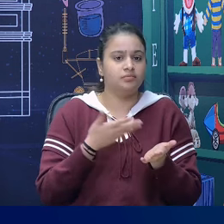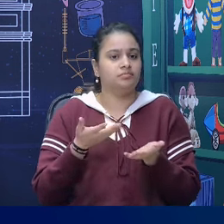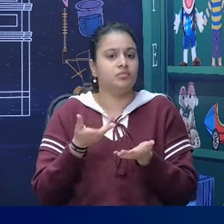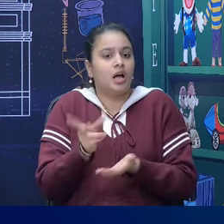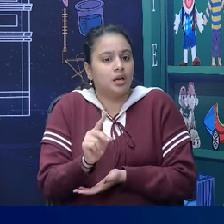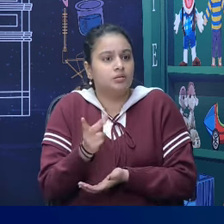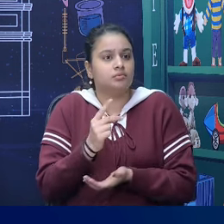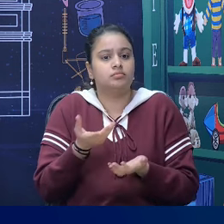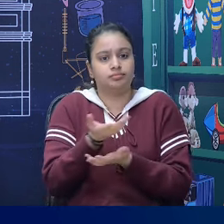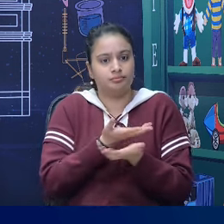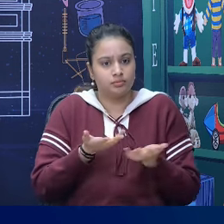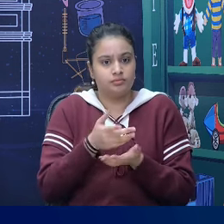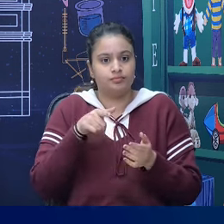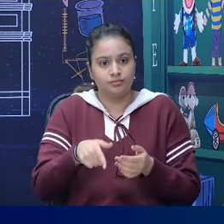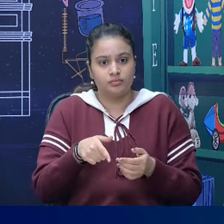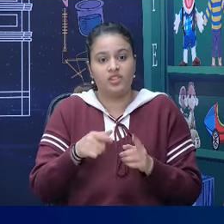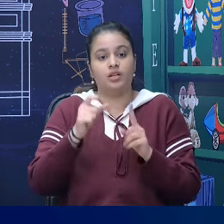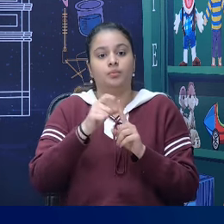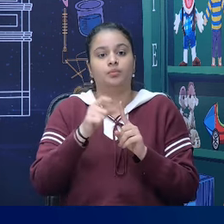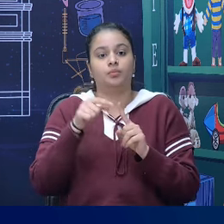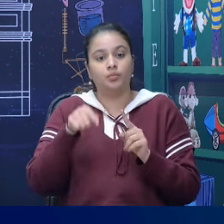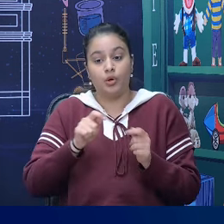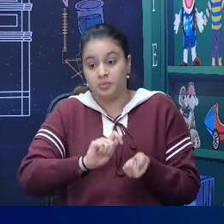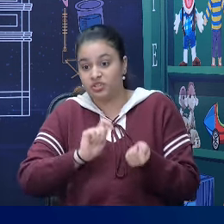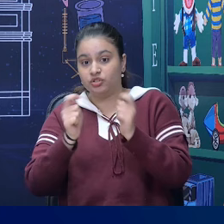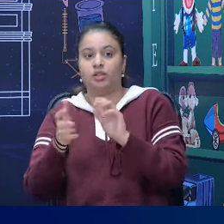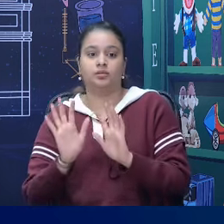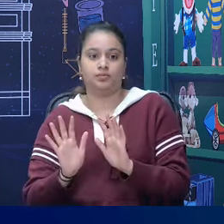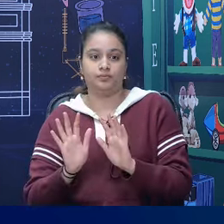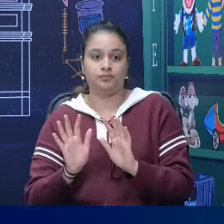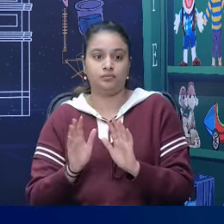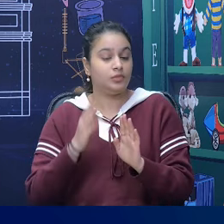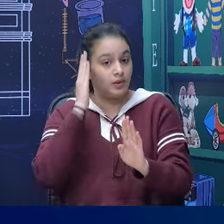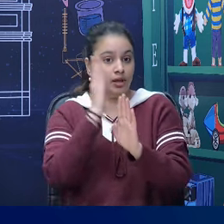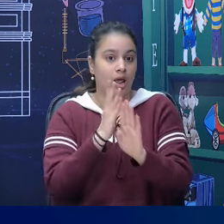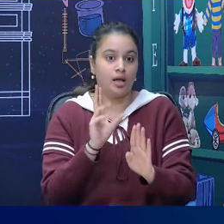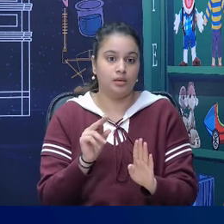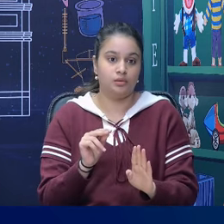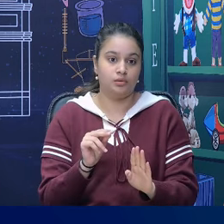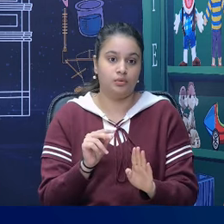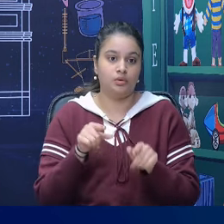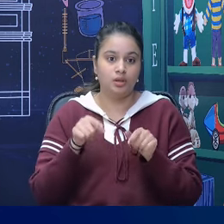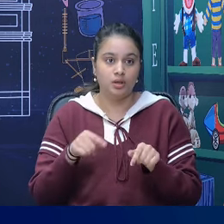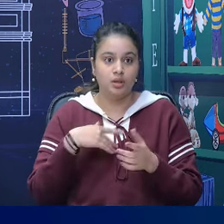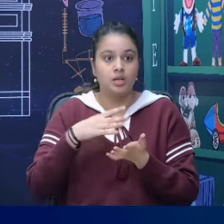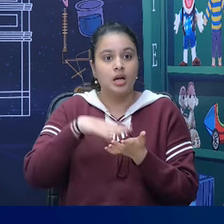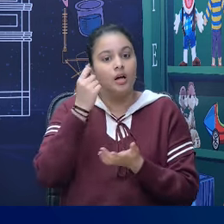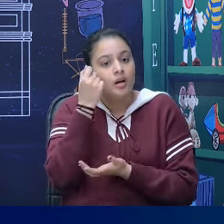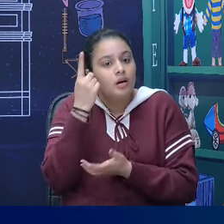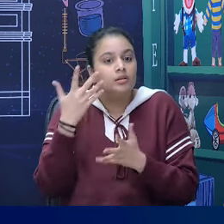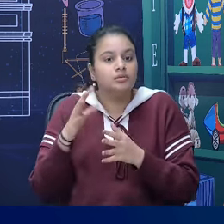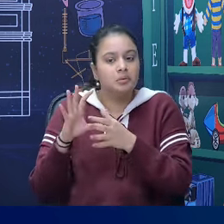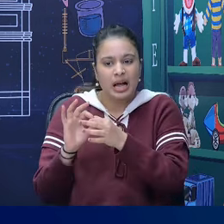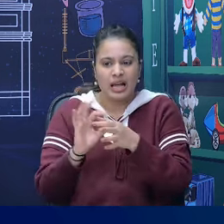और उसके बाद हम उसको तब उन पॉलिनो मिल्स प लेके आए ना कि डायरेक्ट कि आज हम पॉलिनो पढ़ेंगे तो वो ना एकदम से समझ में बात किसकिस चीज को